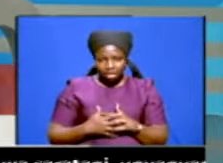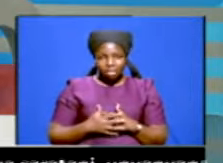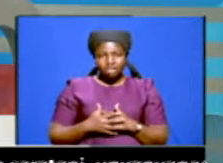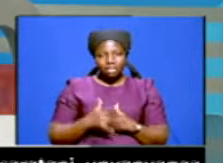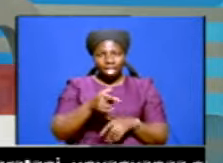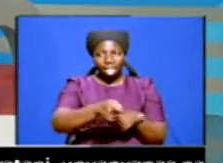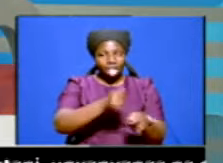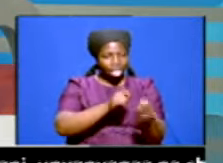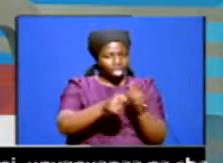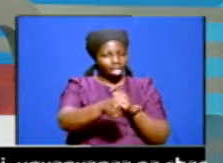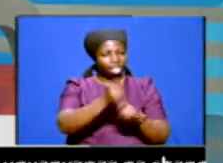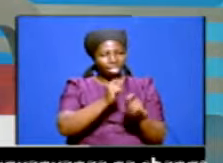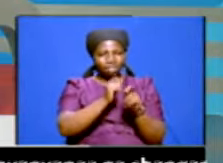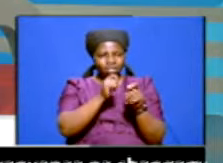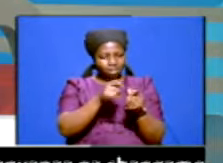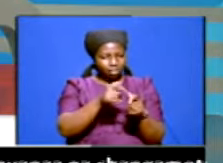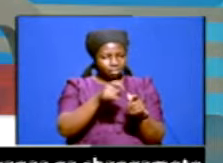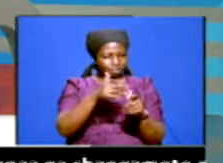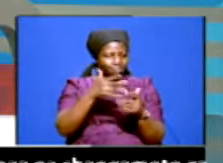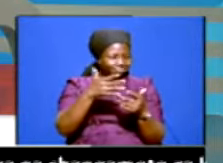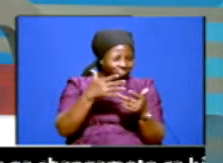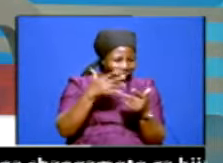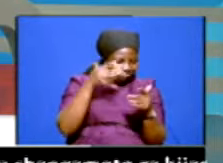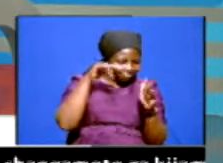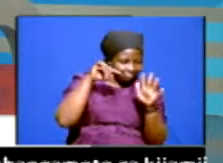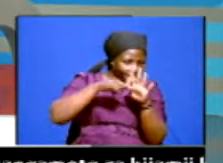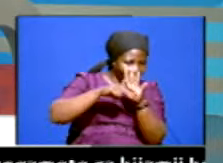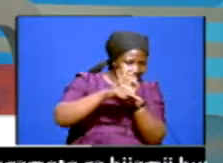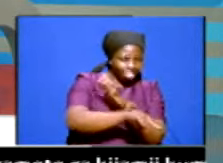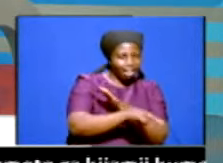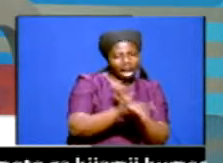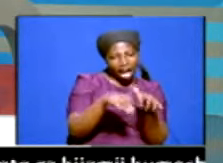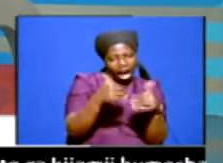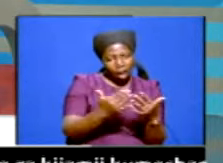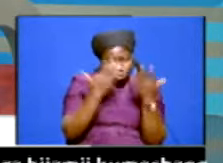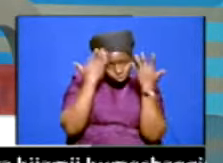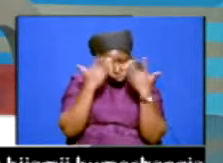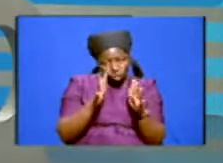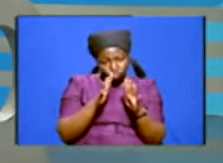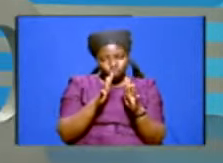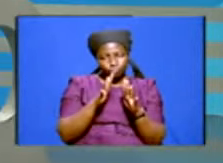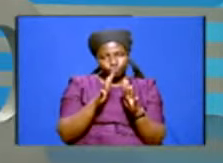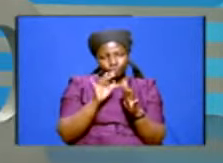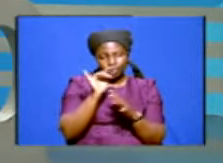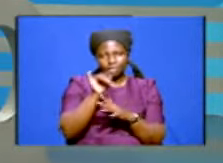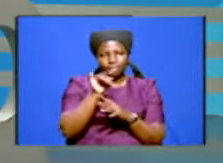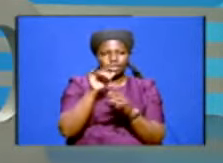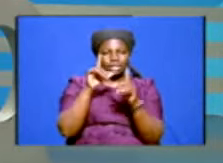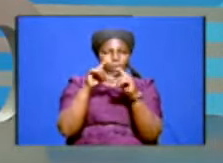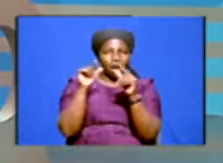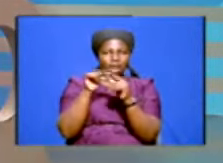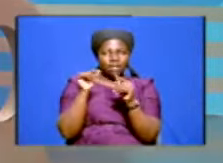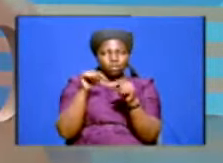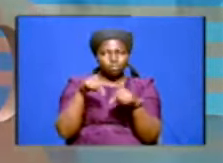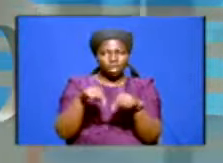chake hakijulikani. Hiyo ndio akiba maneno siku ya leo. Kwa heri.